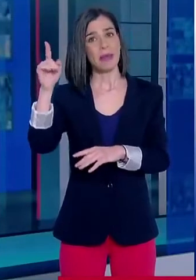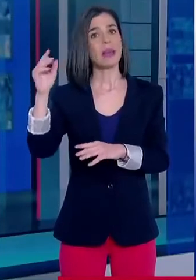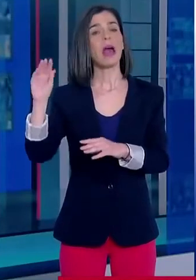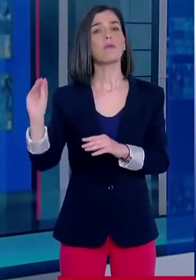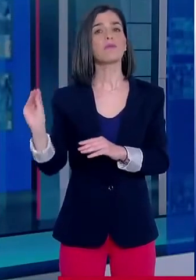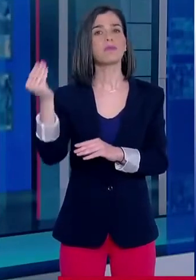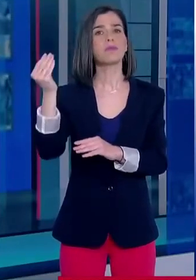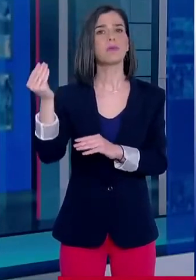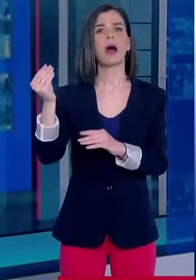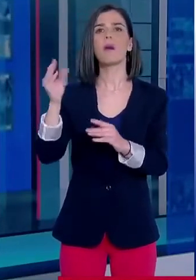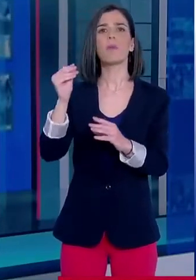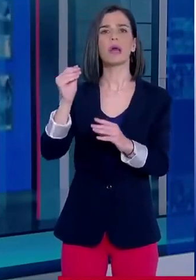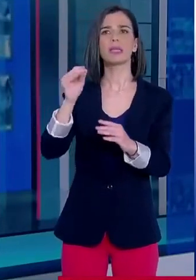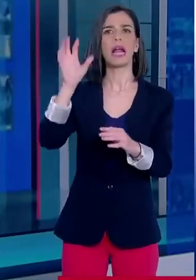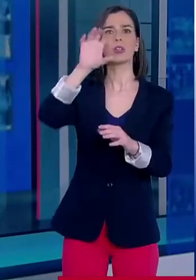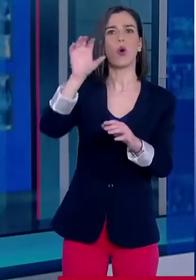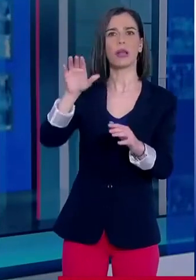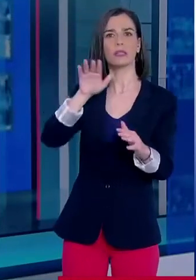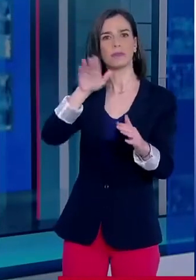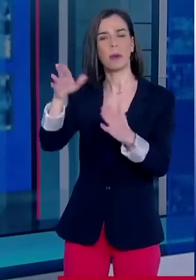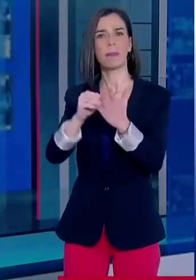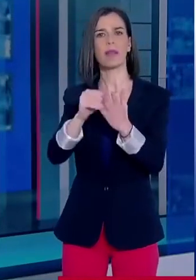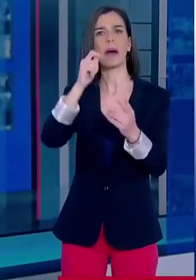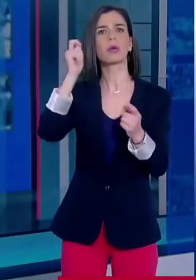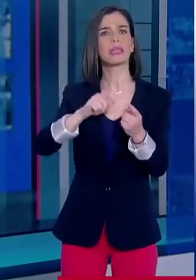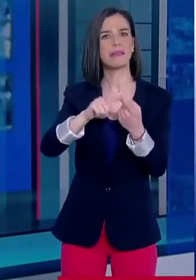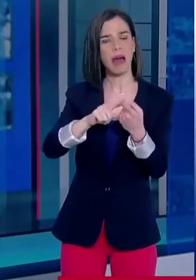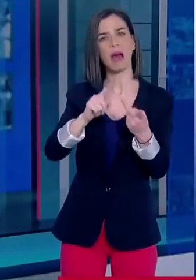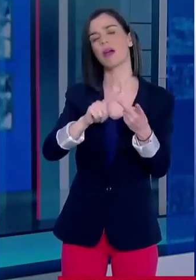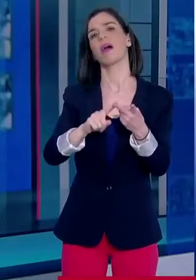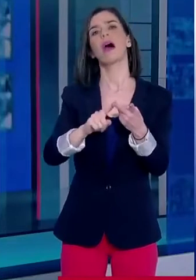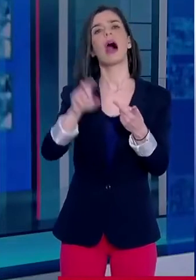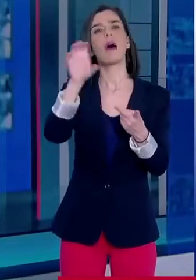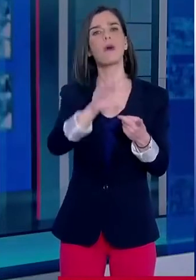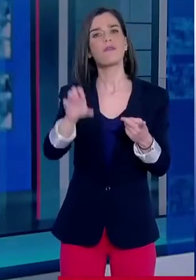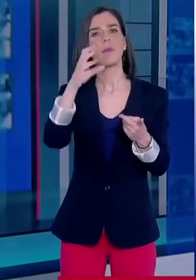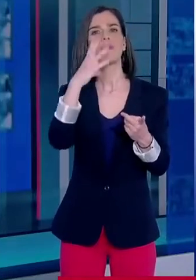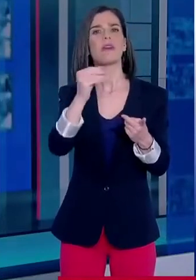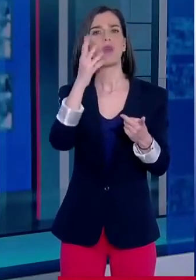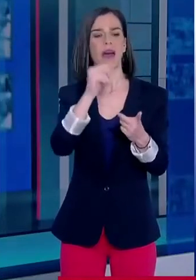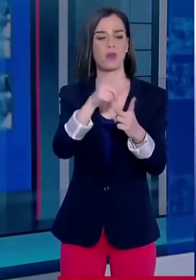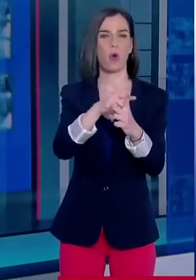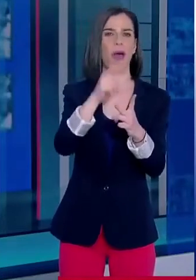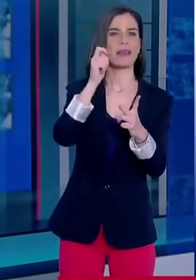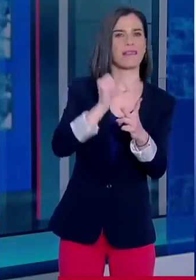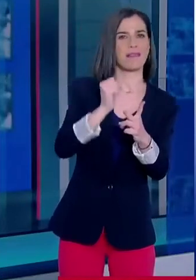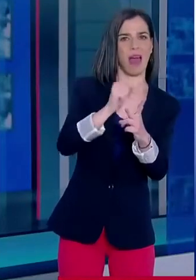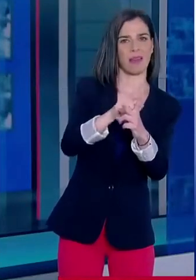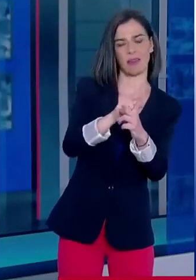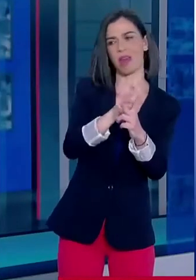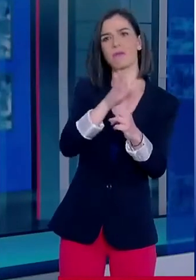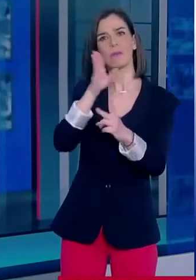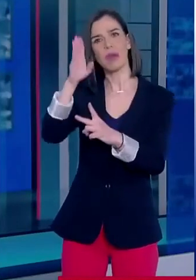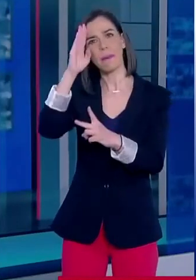εισήχθησαν από πολλαπλές οδούς στη χώρα, τόσο από την Κίνα τον Ιανουάριο, όσο και από την Ευρώπη το Φεβρουάριο. Όλα